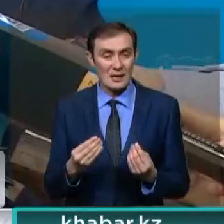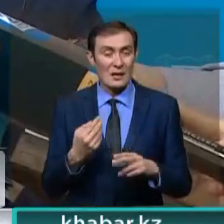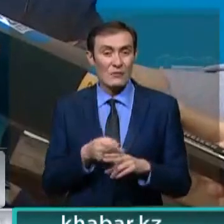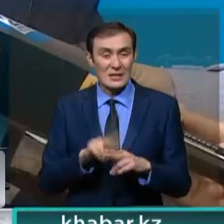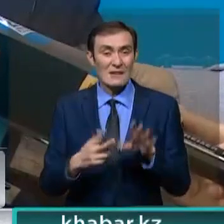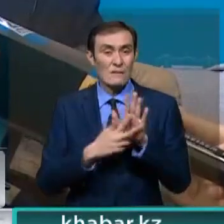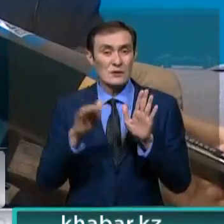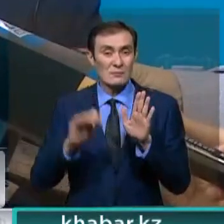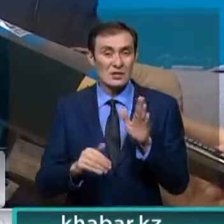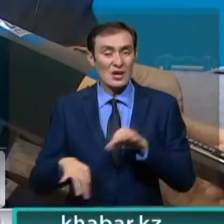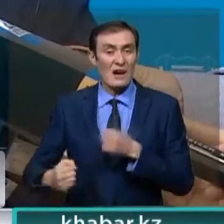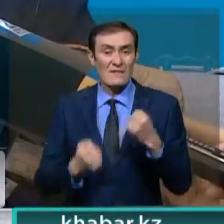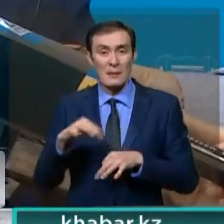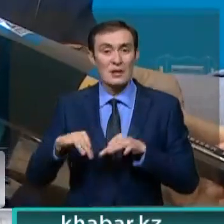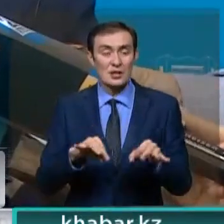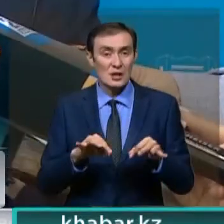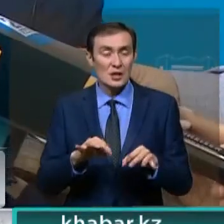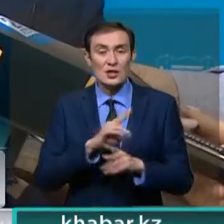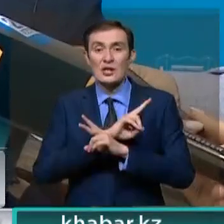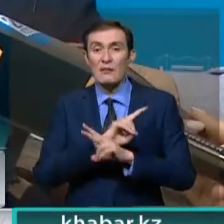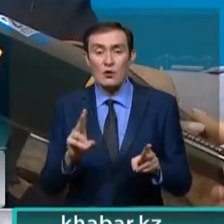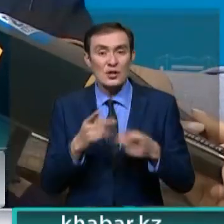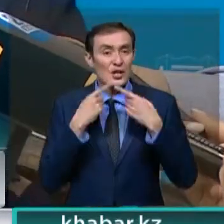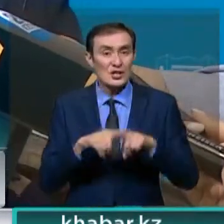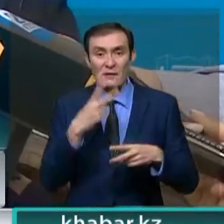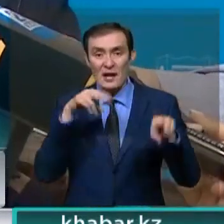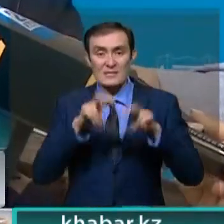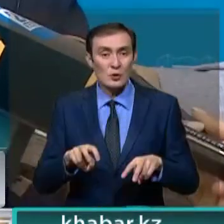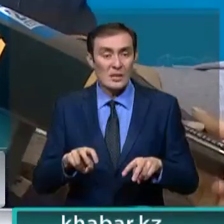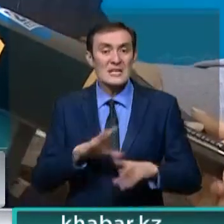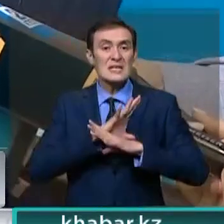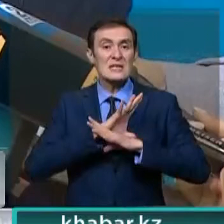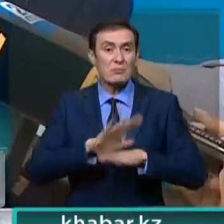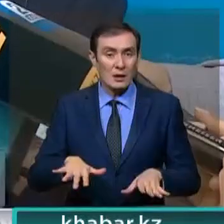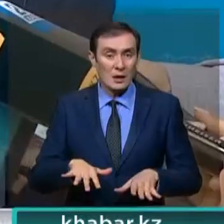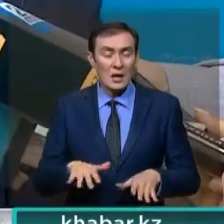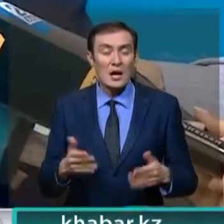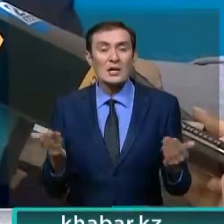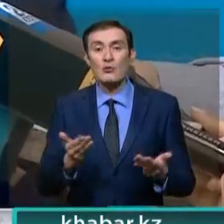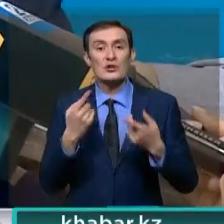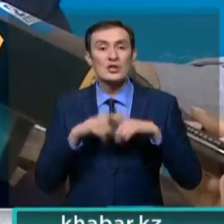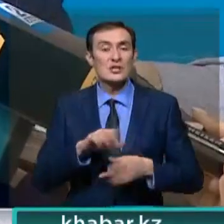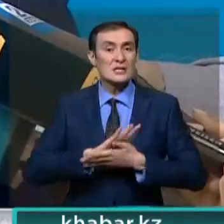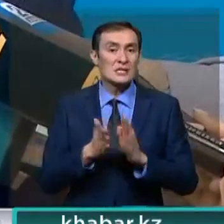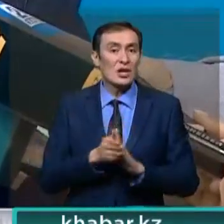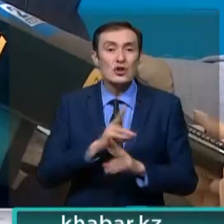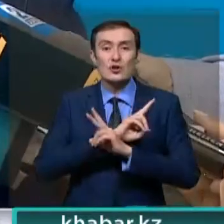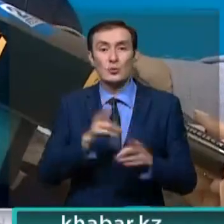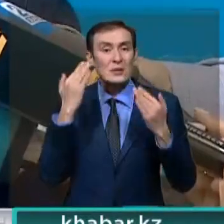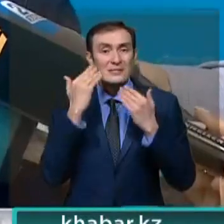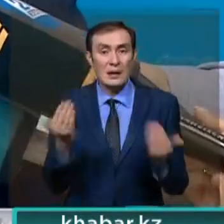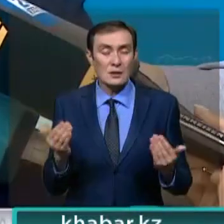эти 80 тысяч автомашин, ни одна из них технический осмотр на территории Республики Казахстан не проходила. Какое техническое состояние, никто не знает,